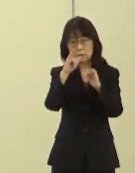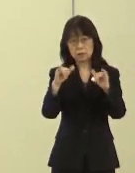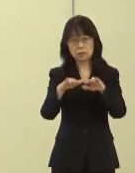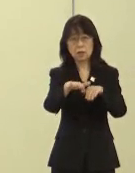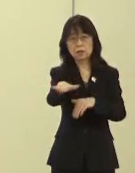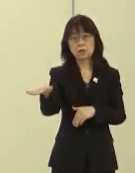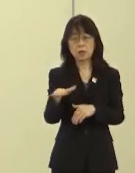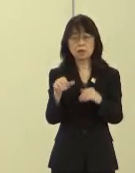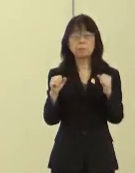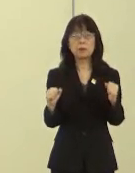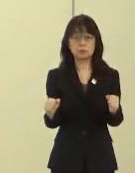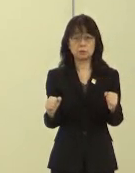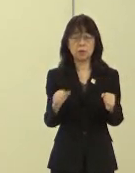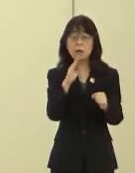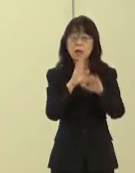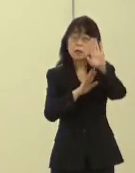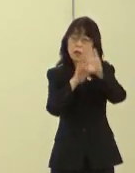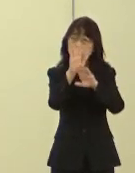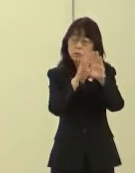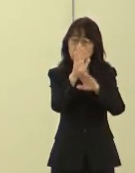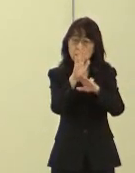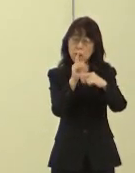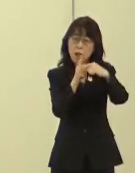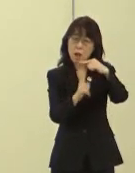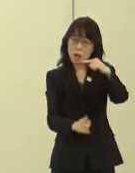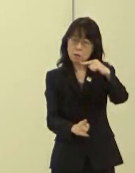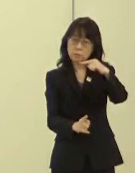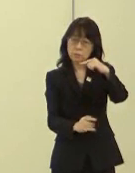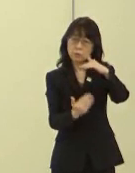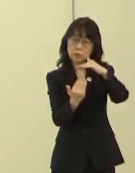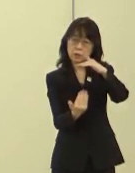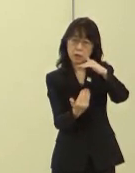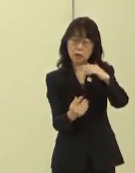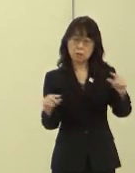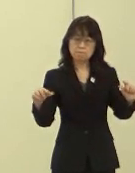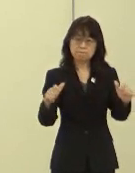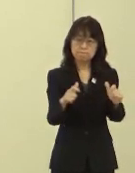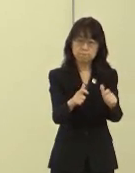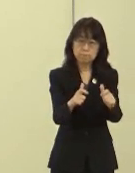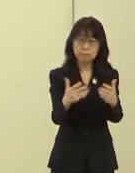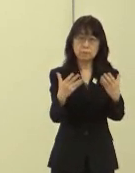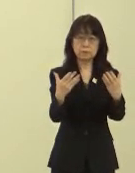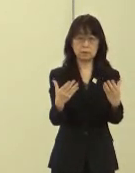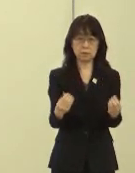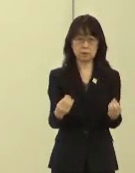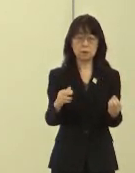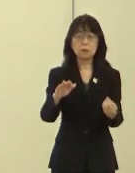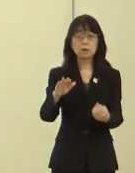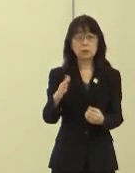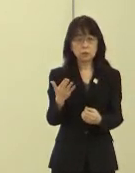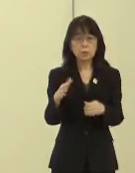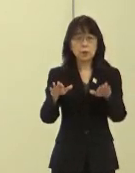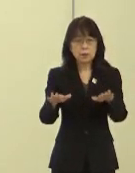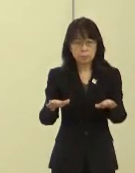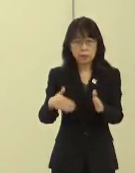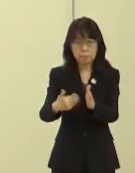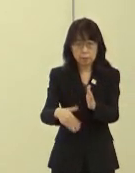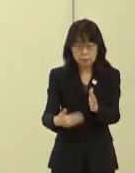では約半分以下という状況になりましたけれども、今もまだ150